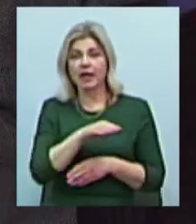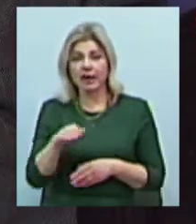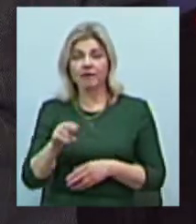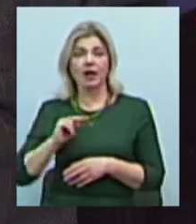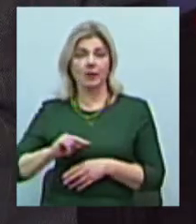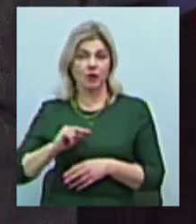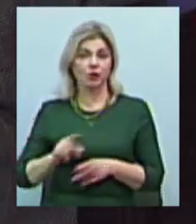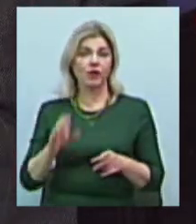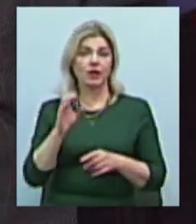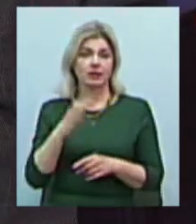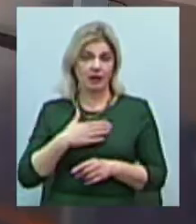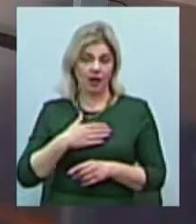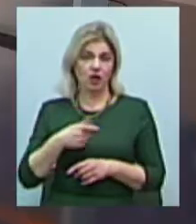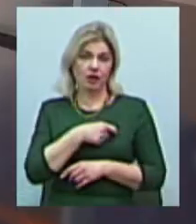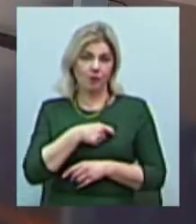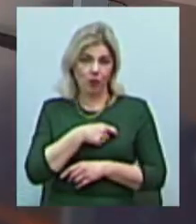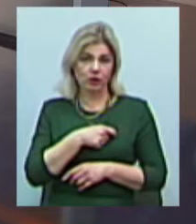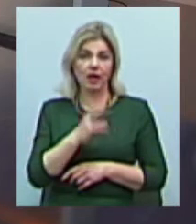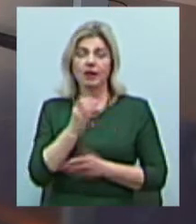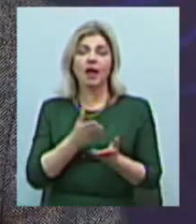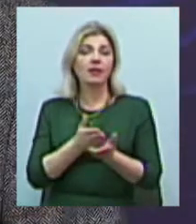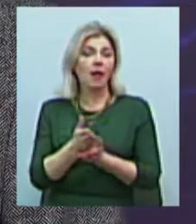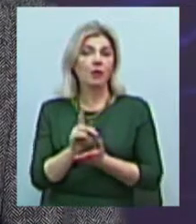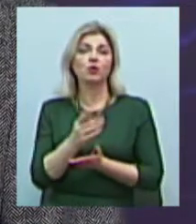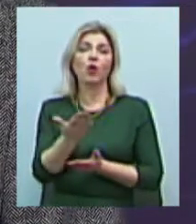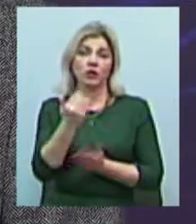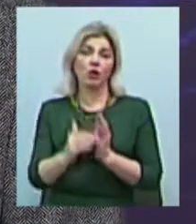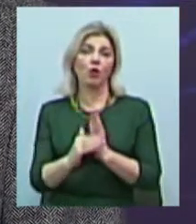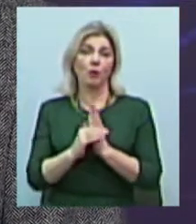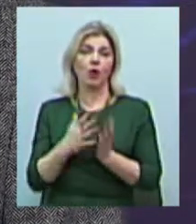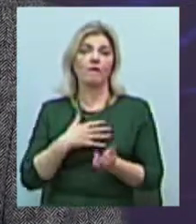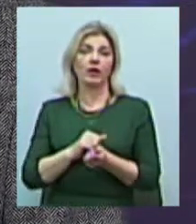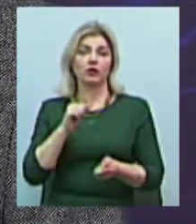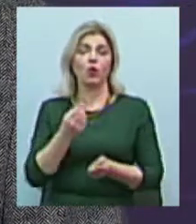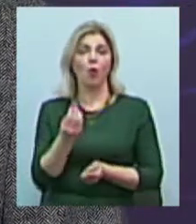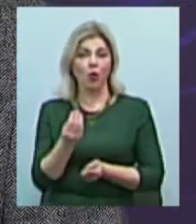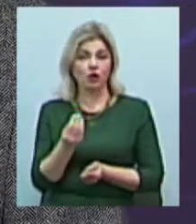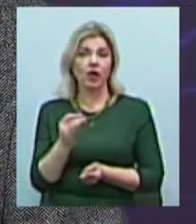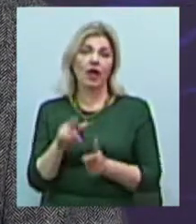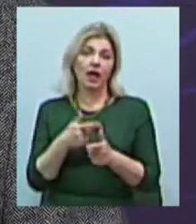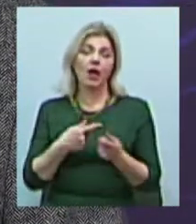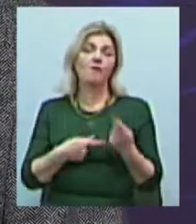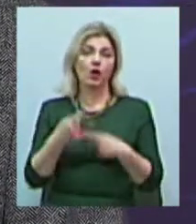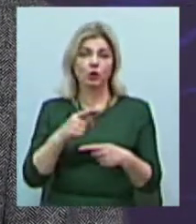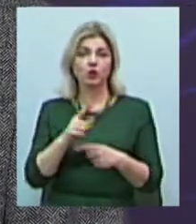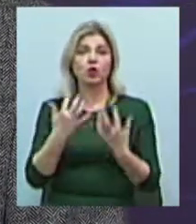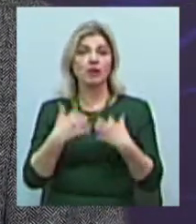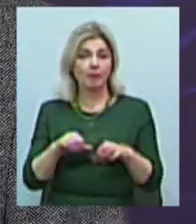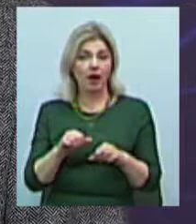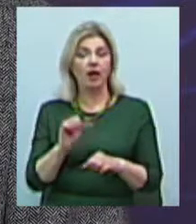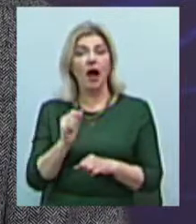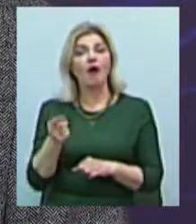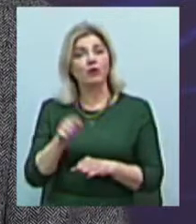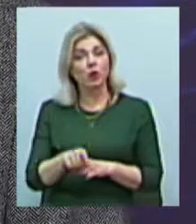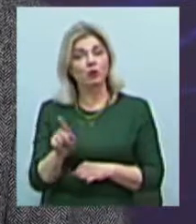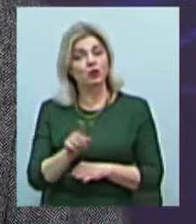працювати з нашими народними депутатами не в напрямку того, що допоможи там відстояти якісь кошти, і щоб, або повернути ті, які забрали, а в тому,